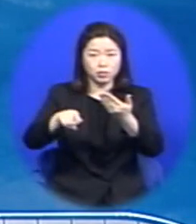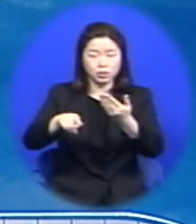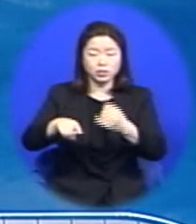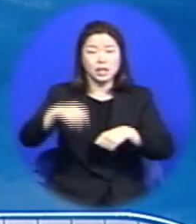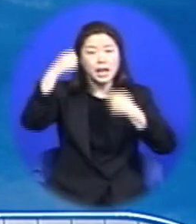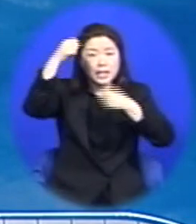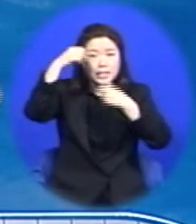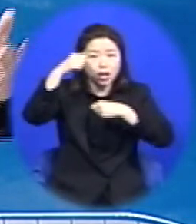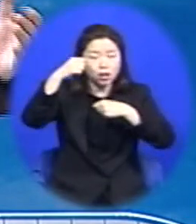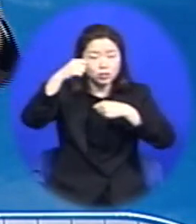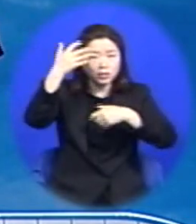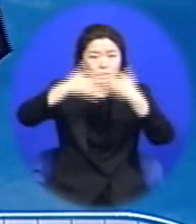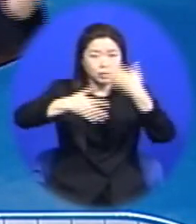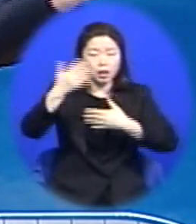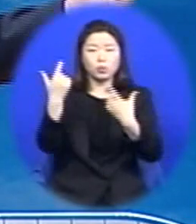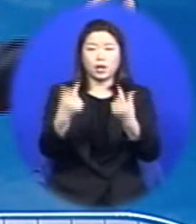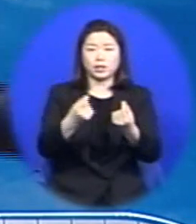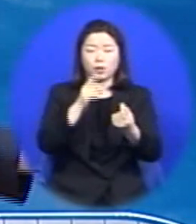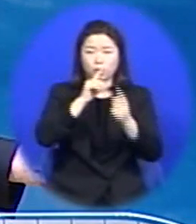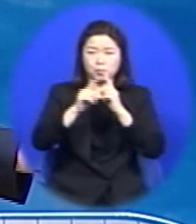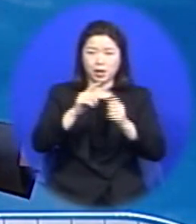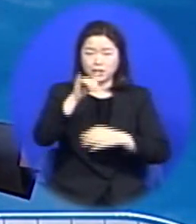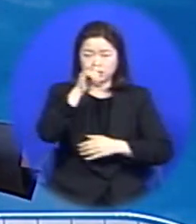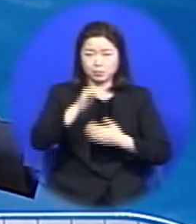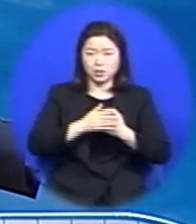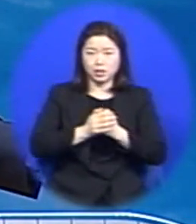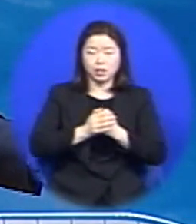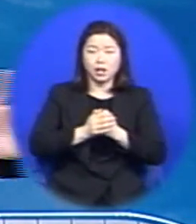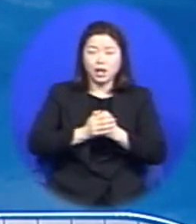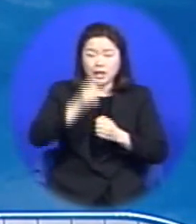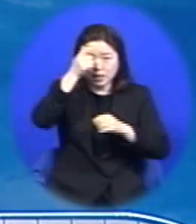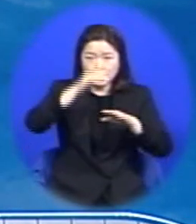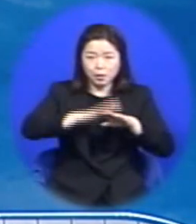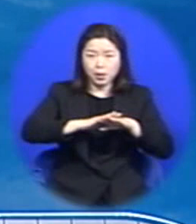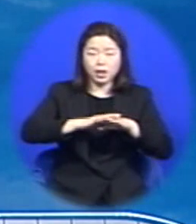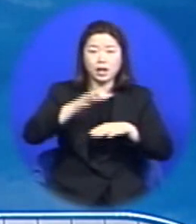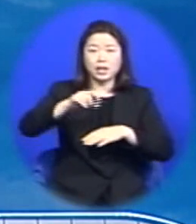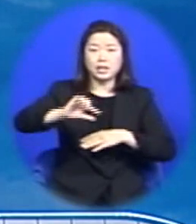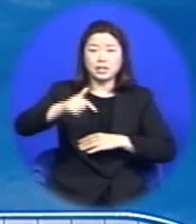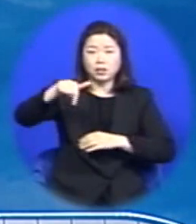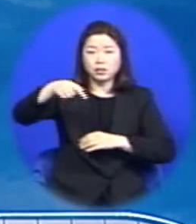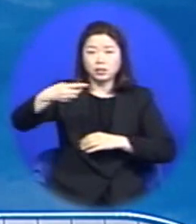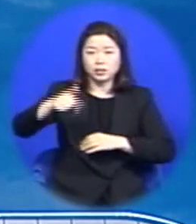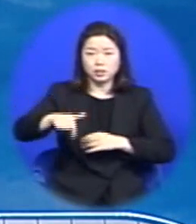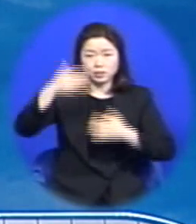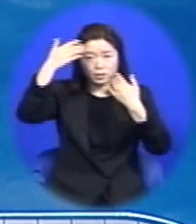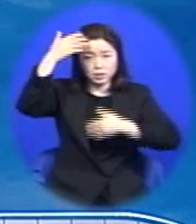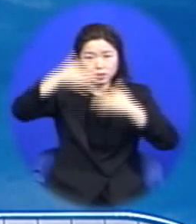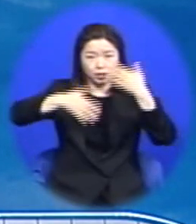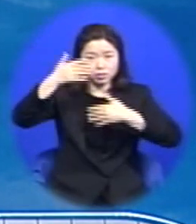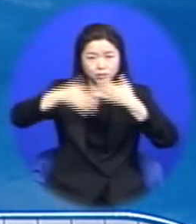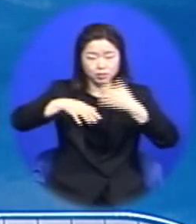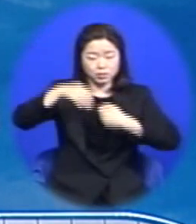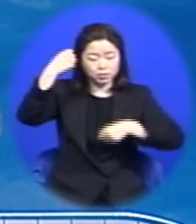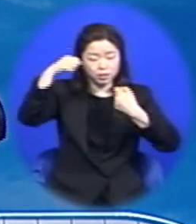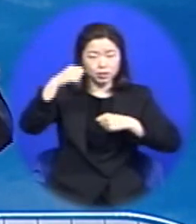비유했습니다. 여러분, 예배가 연극이라면 배우가 있을 거 아닙니까? 관객이 있을